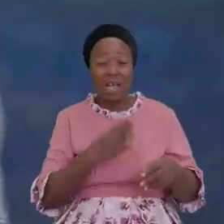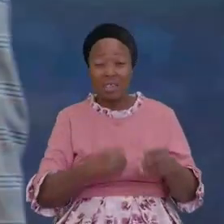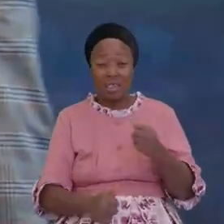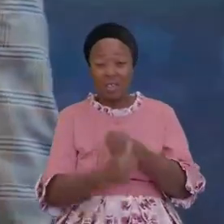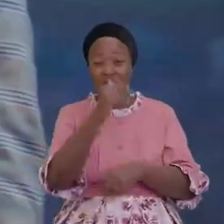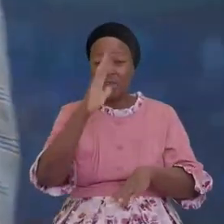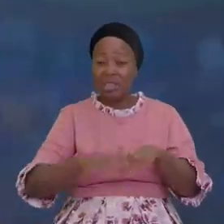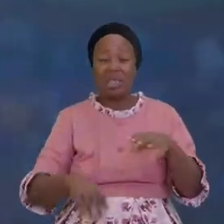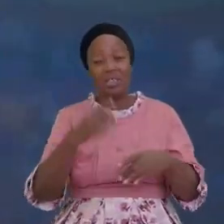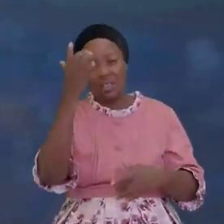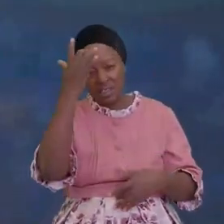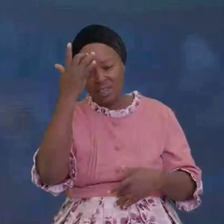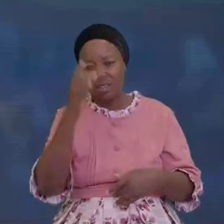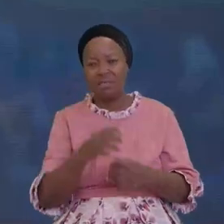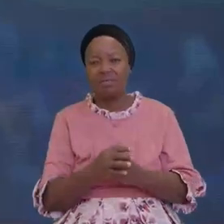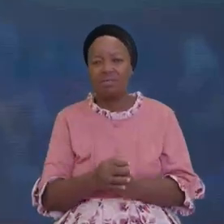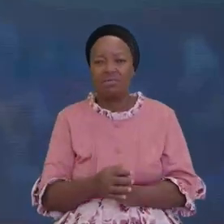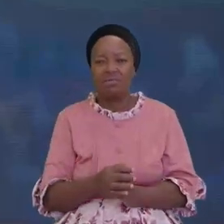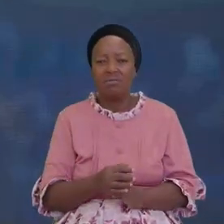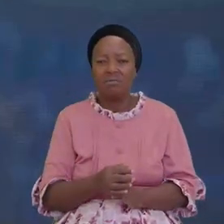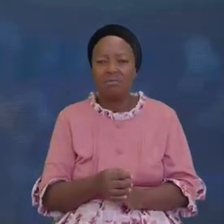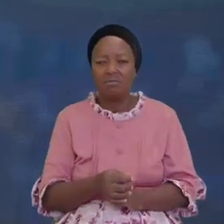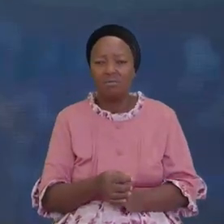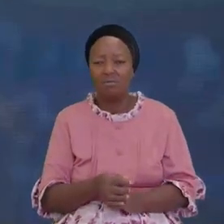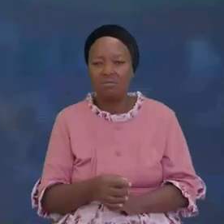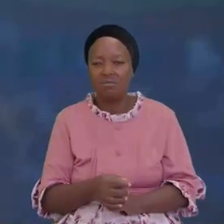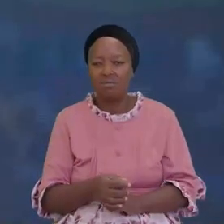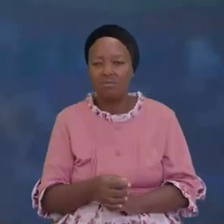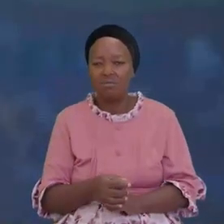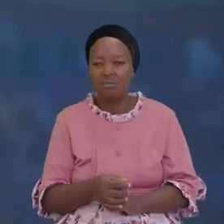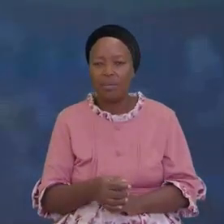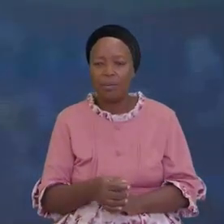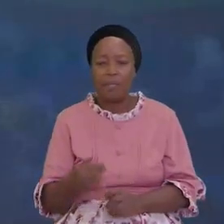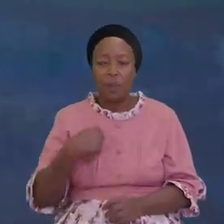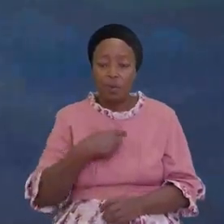Le péché est plus sérieux que la maladie.